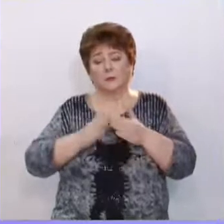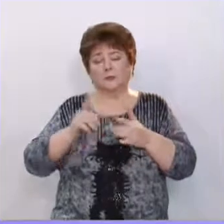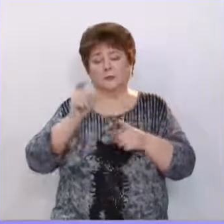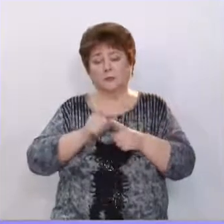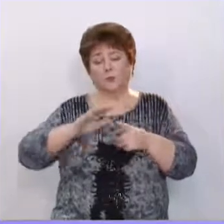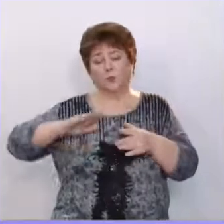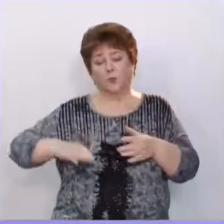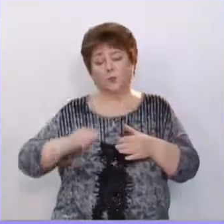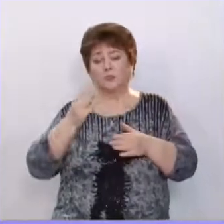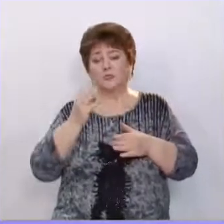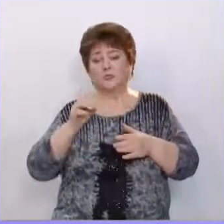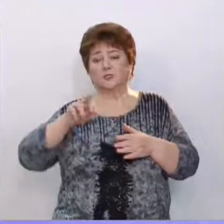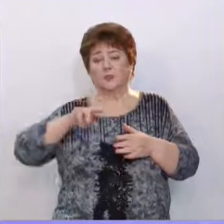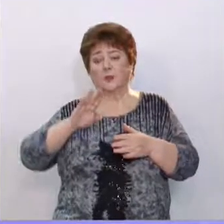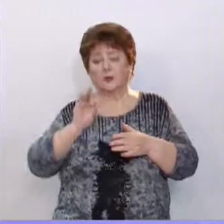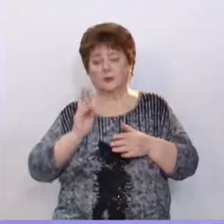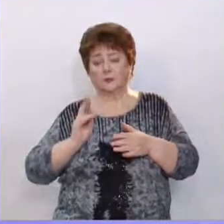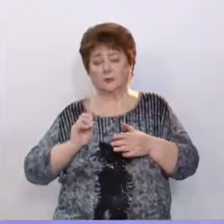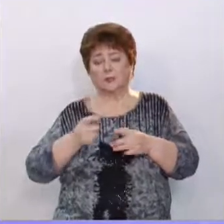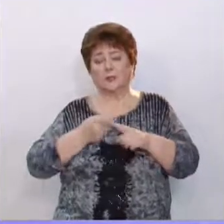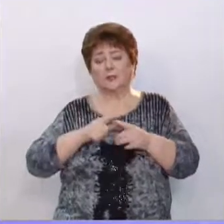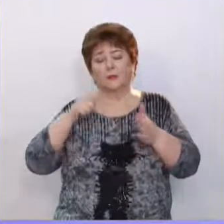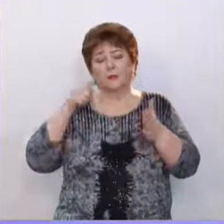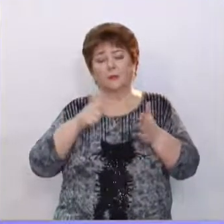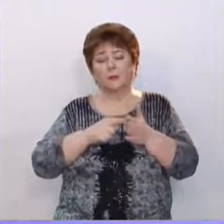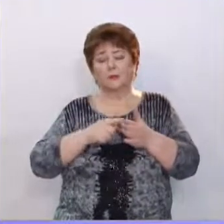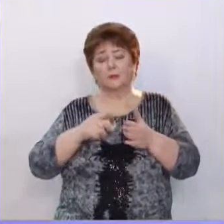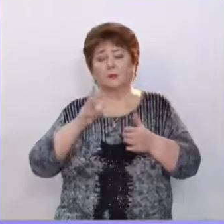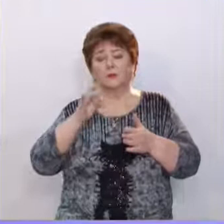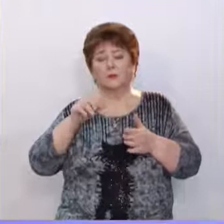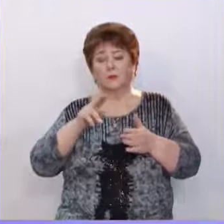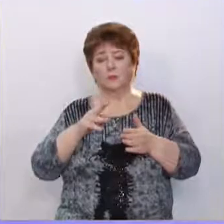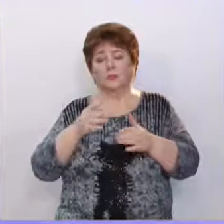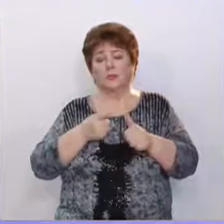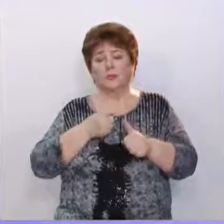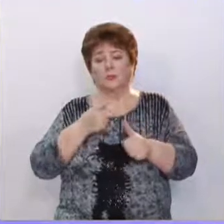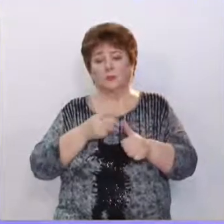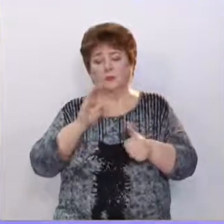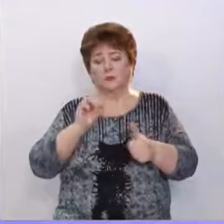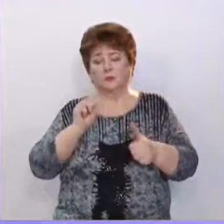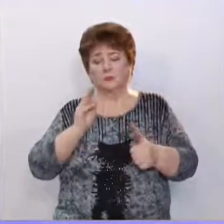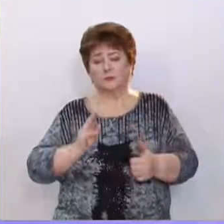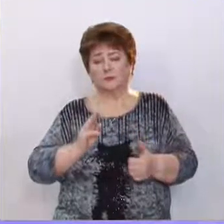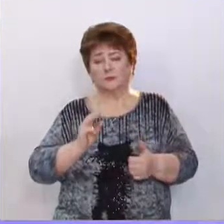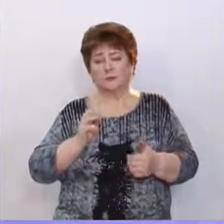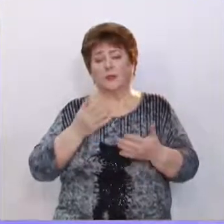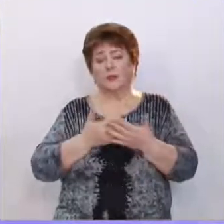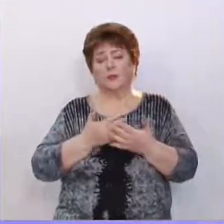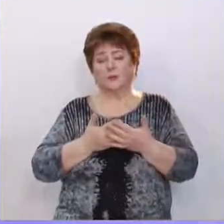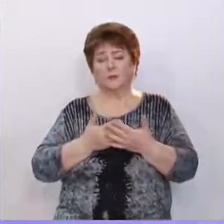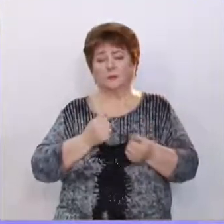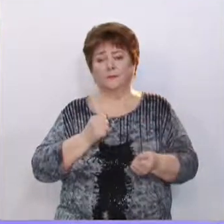слов после шипящих – это указывать на род имени существительного.